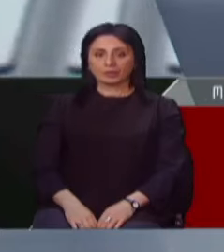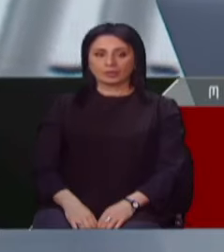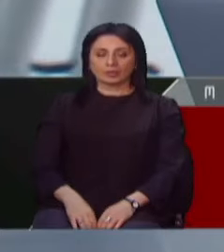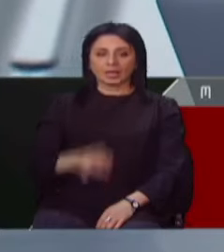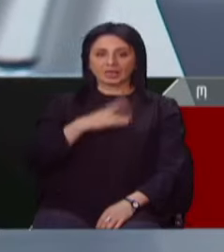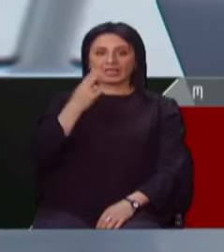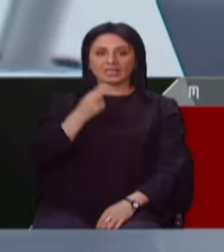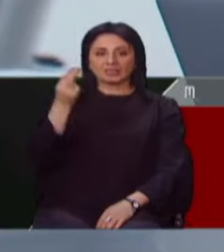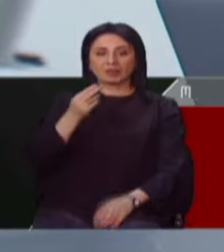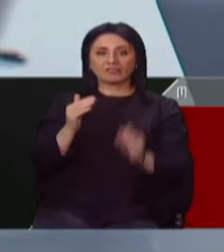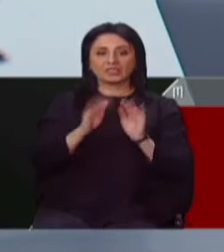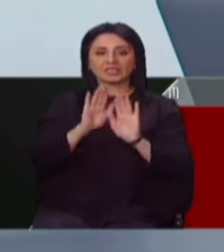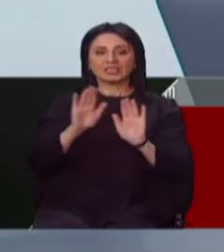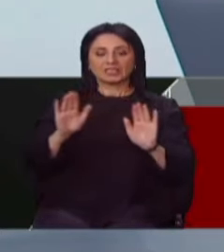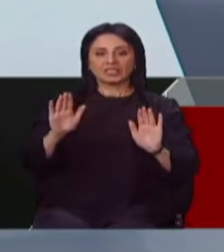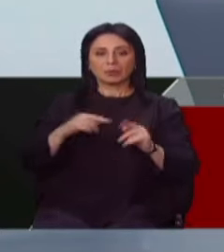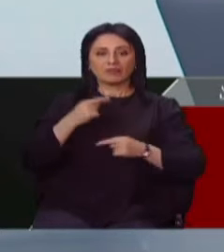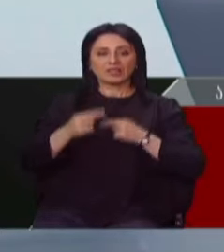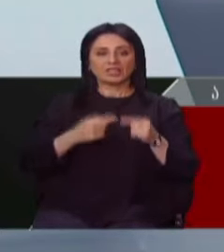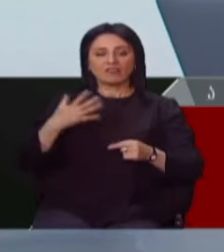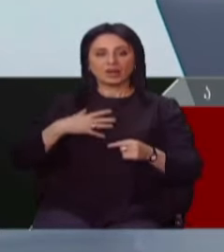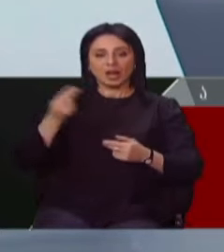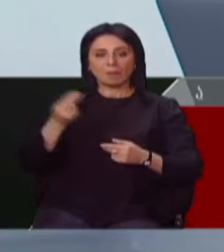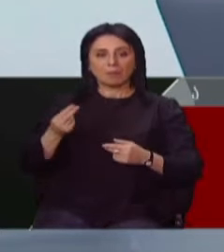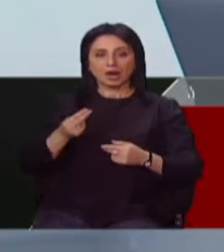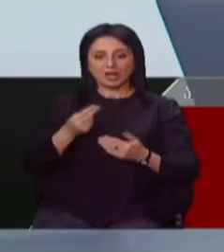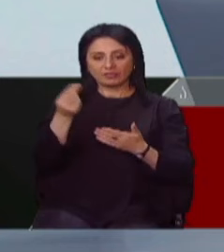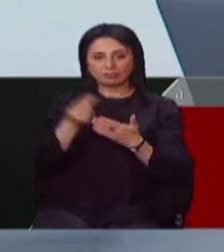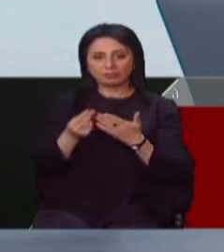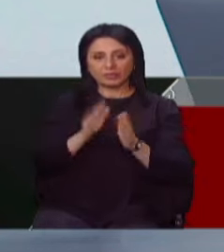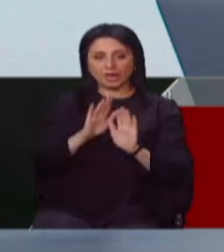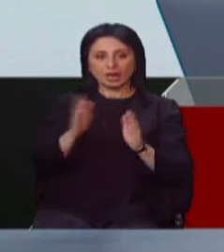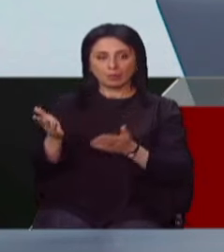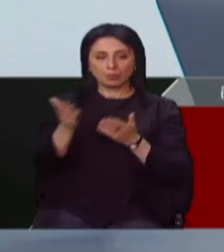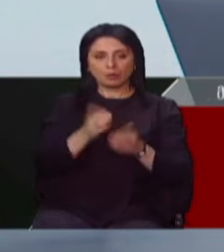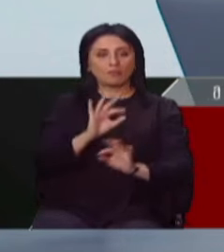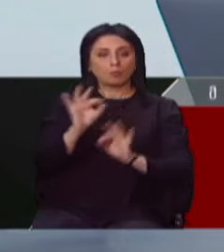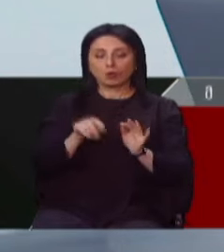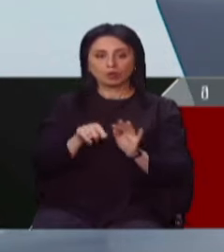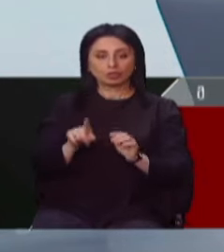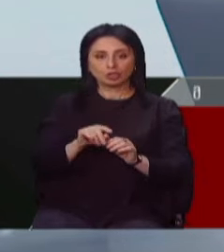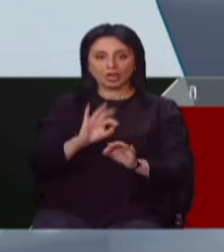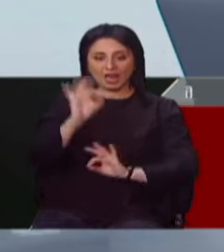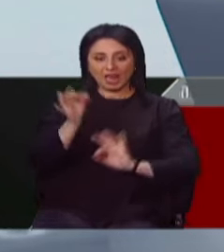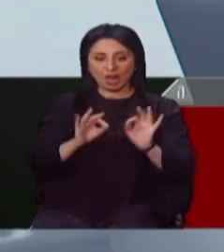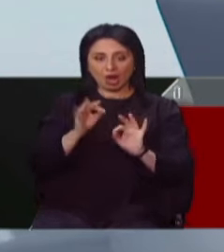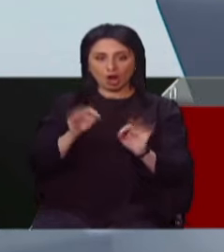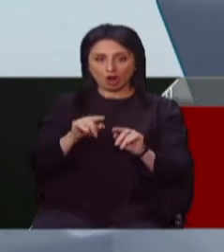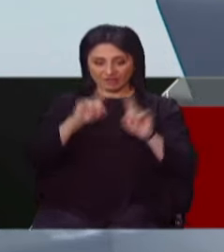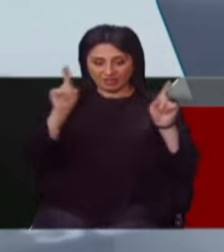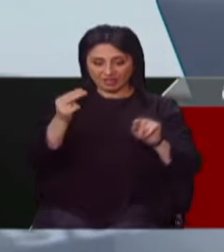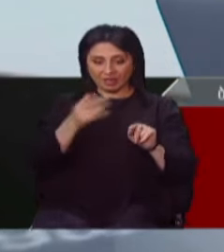Tetri Tsqaros Mkhatris Sakhlis Sagamopeno Sivtsem Tanamedrove Kartveli Mkhatrobis Namushevrebis Gamopenas Umasmensla Proektis Pargnebshi Khelovanebma Tiloze